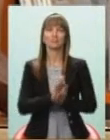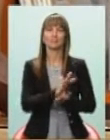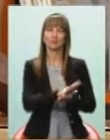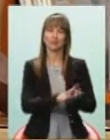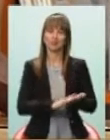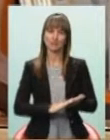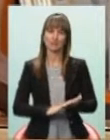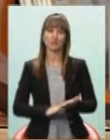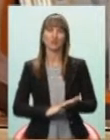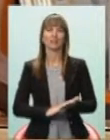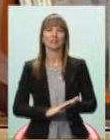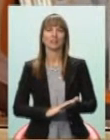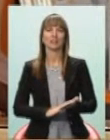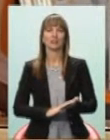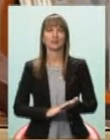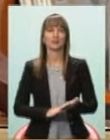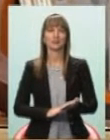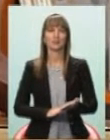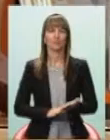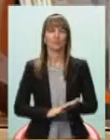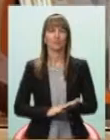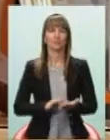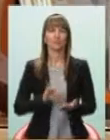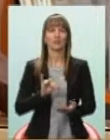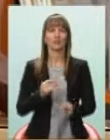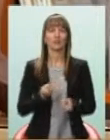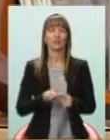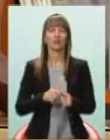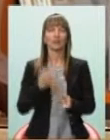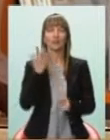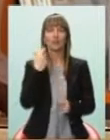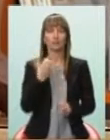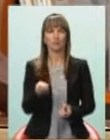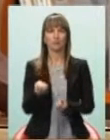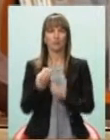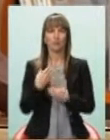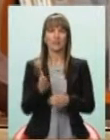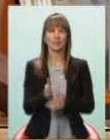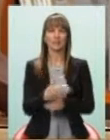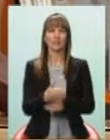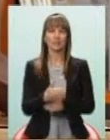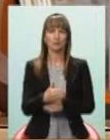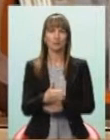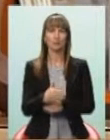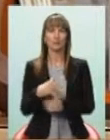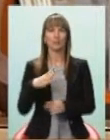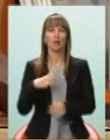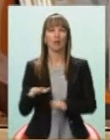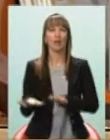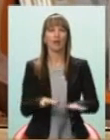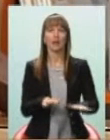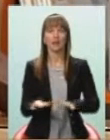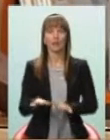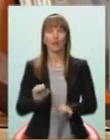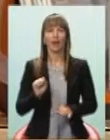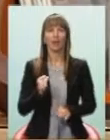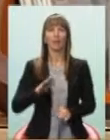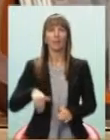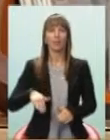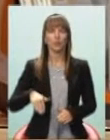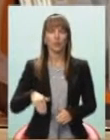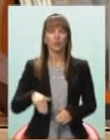Вибачення. Вибачення – це коли вона вкинула в мене рибку, були канікули. А